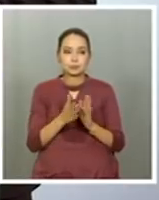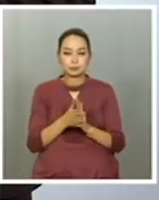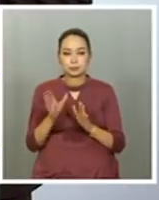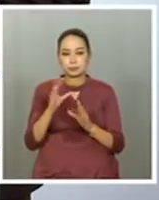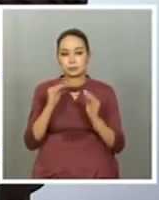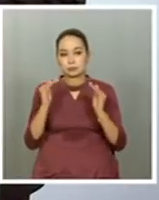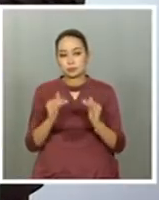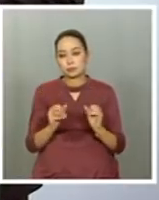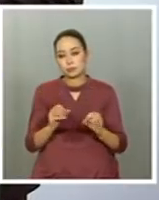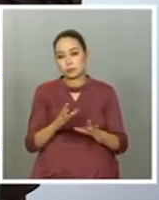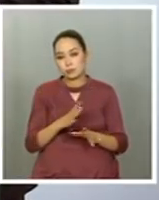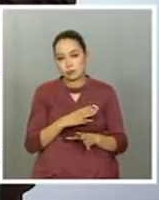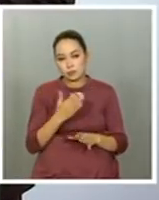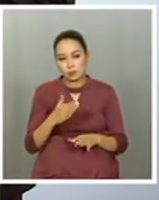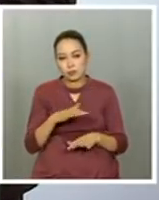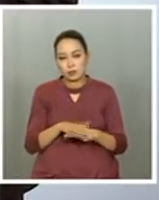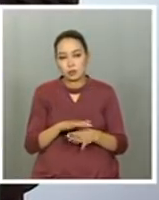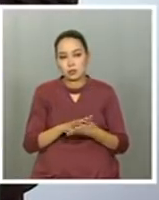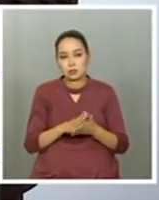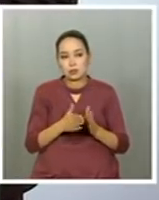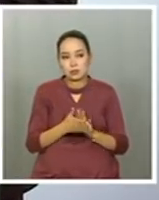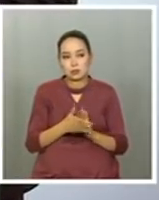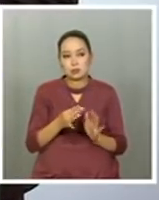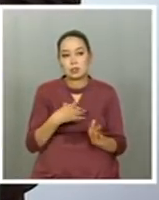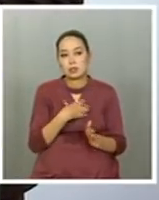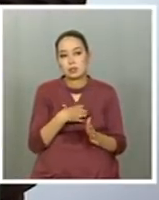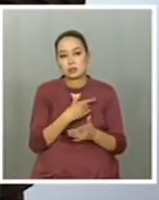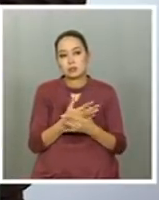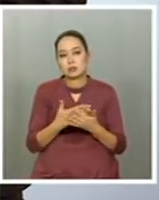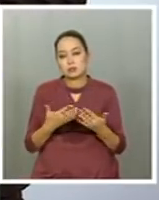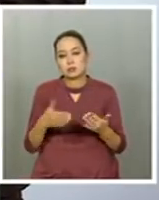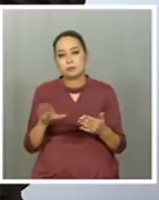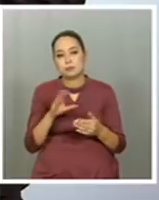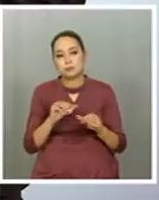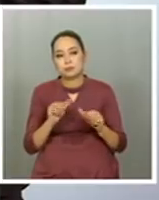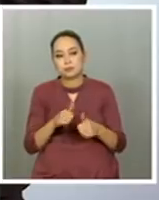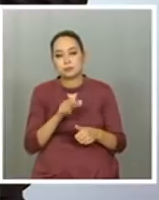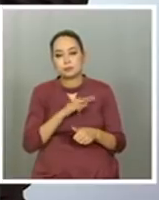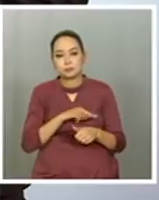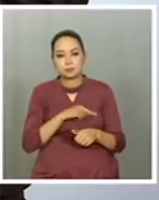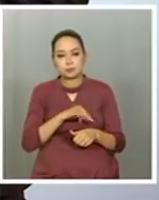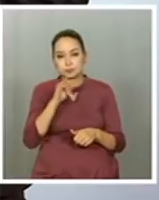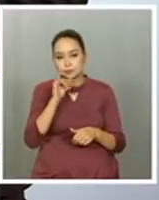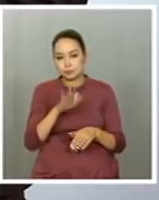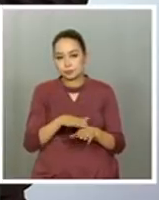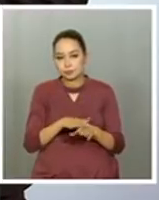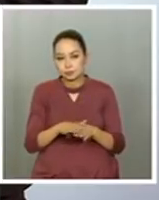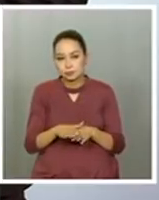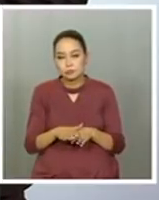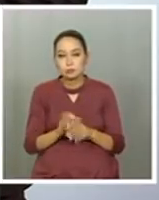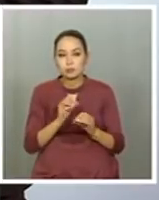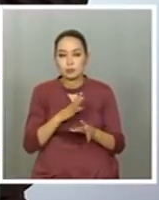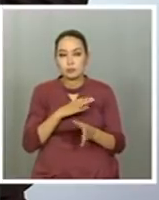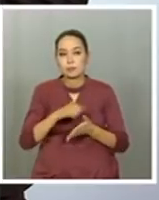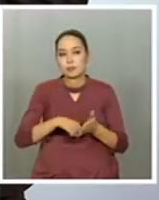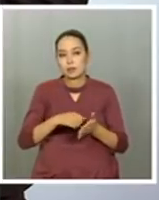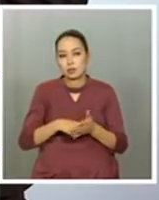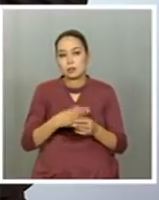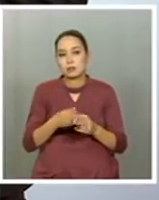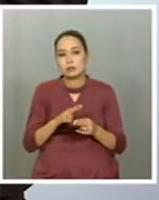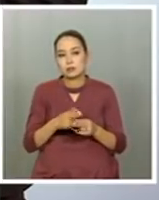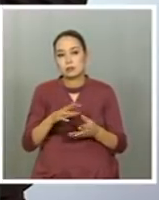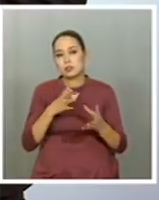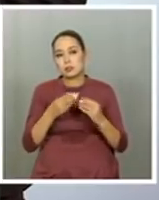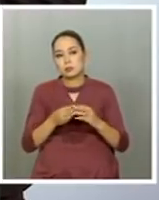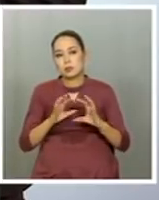мүмкін, болмаса қажетті құрылымдық реформаларды орындай алмауы да мүмкін. Яғни өздеріңізде білесіздер, жалпы дүниежүзілік